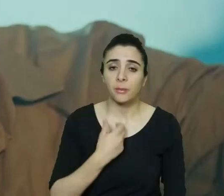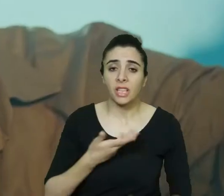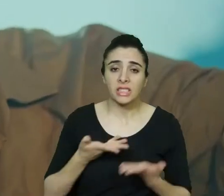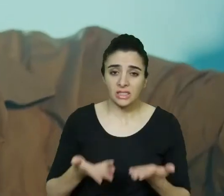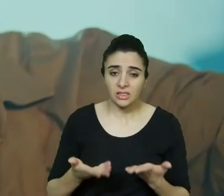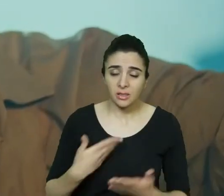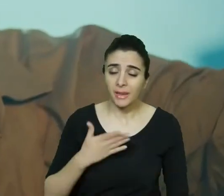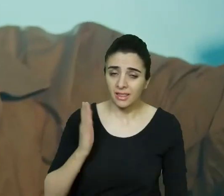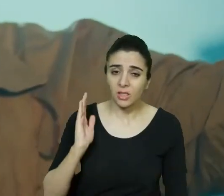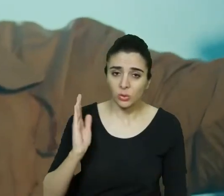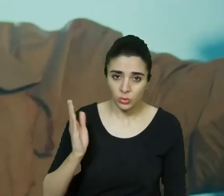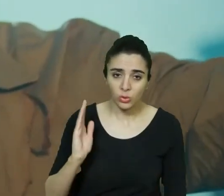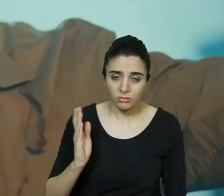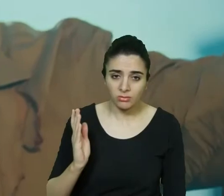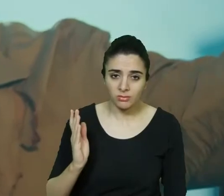gidiyorum,